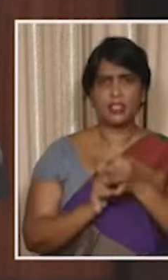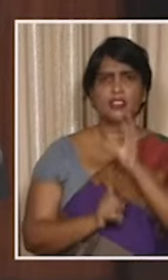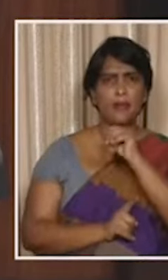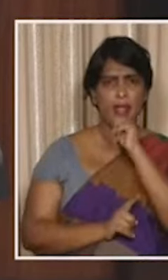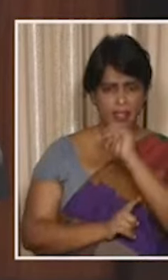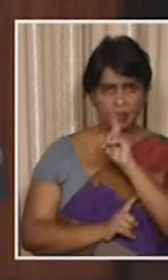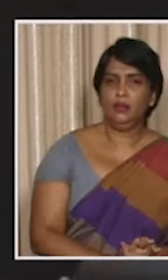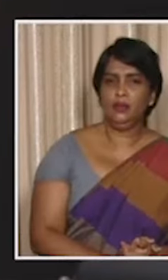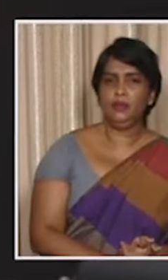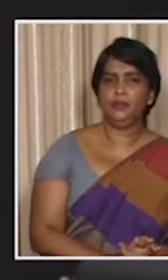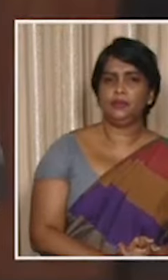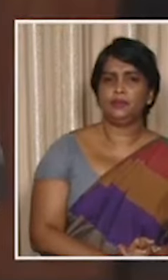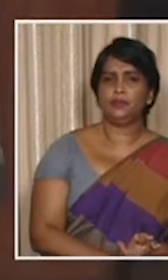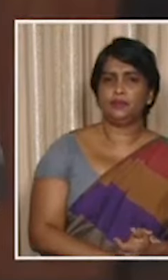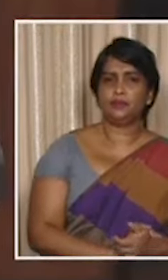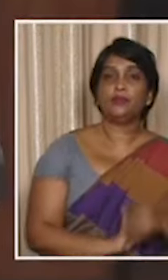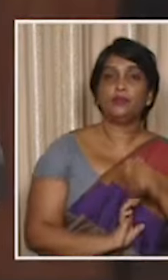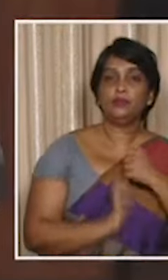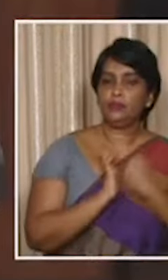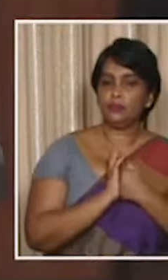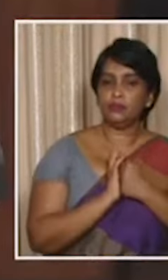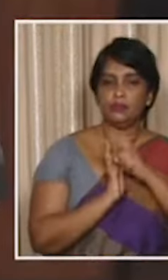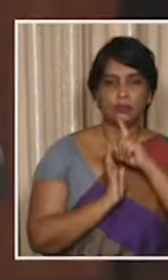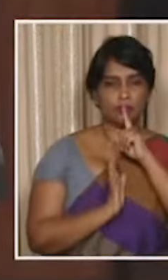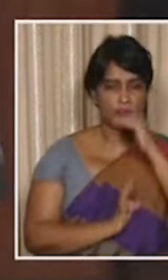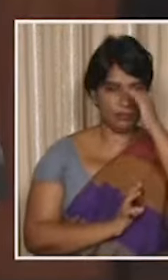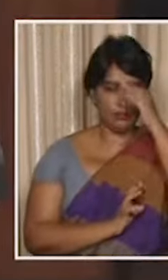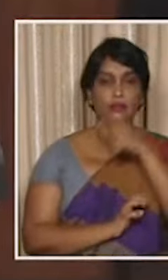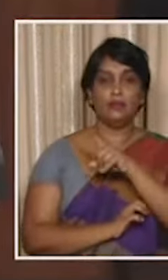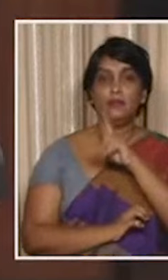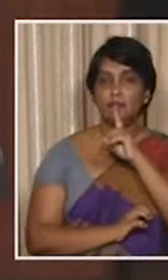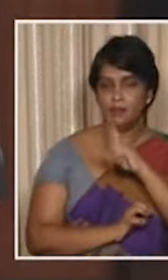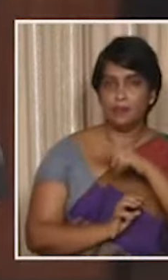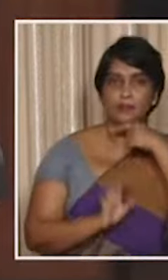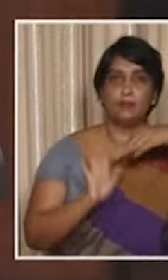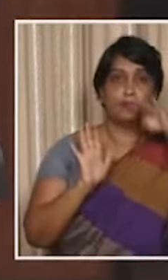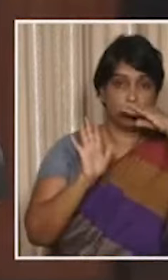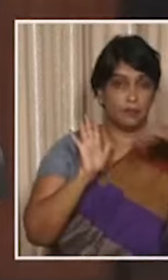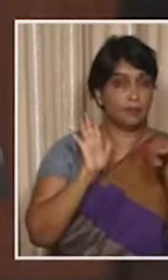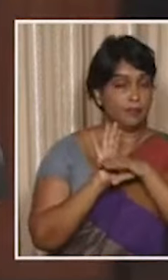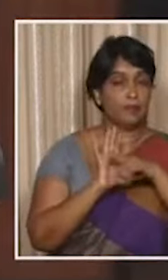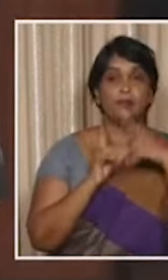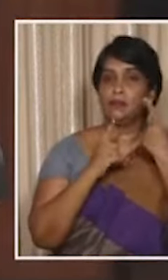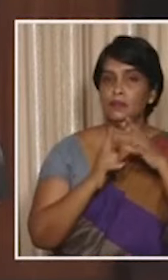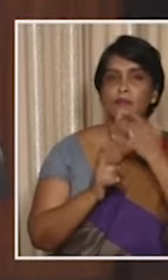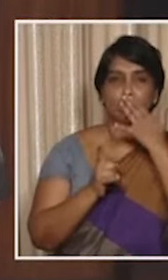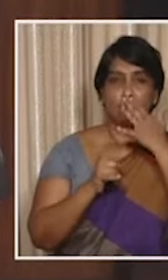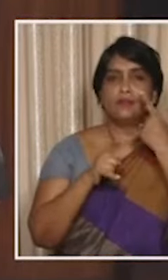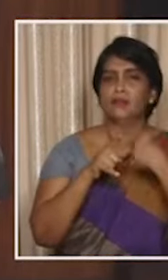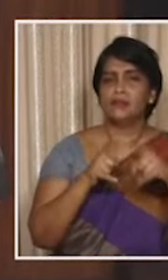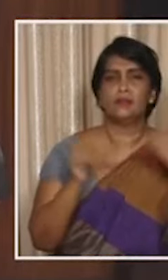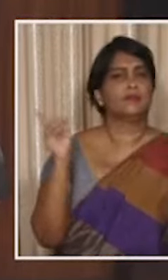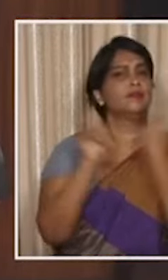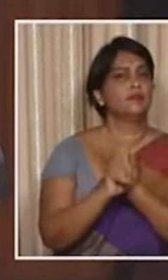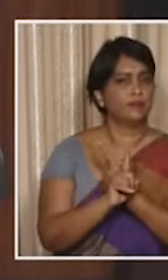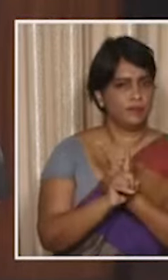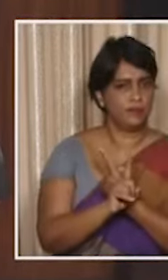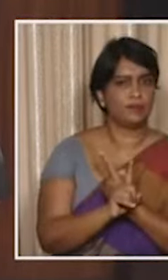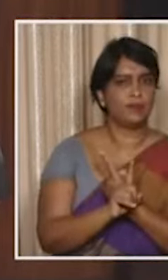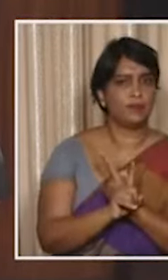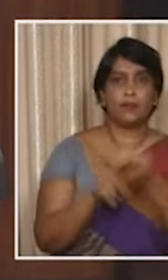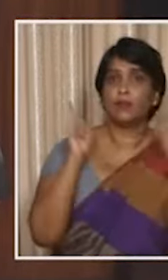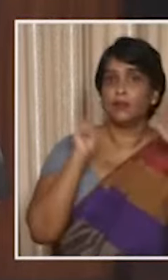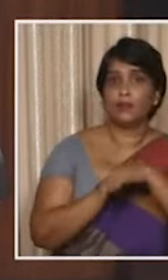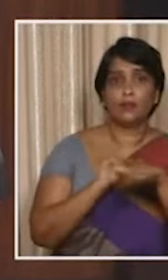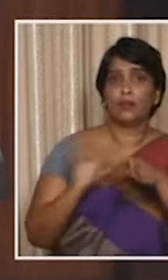முதலாவது கேள்வி. உண்மையிலே நீங்கள் சொன்னது போல சுனாமியின் காரணமாக பாடசாலையை தான் கொண்டு போனார்கள். சுனாமிக்காக மைதானத்தை தூக்கி கொண்டு